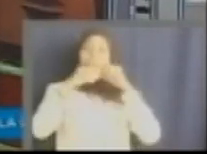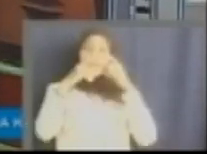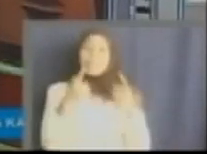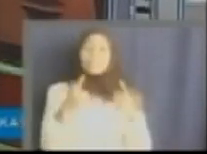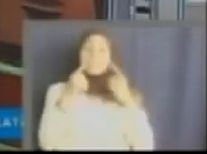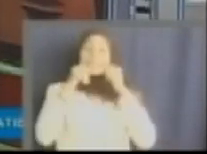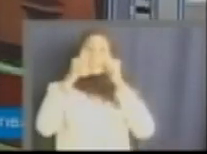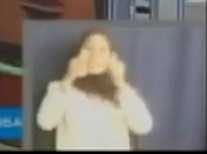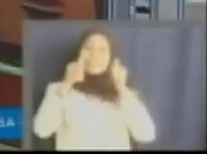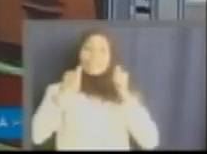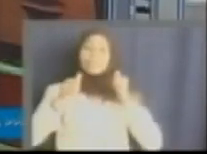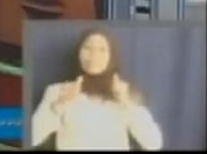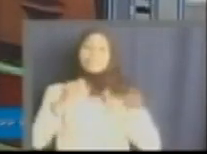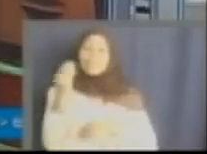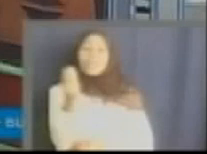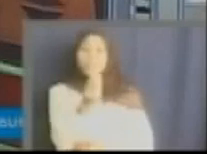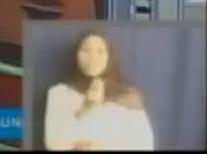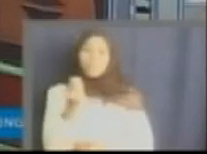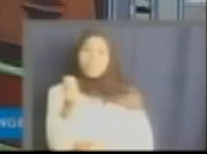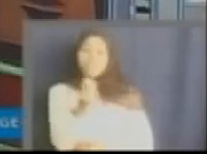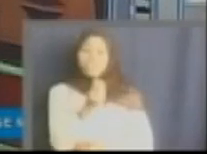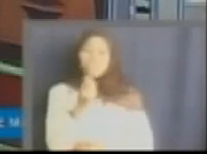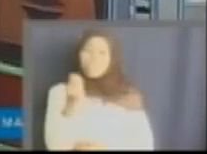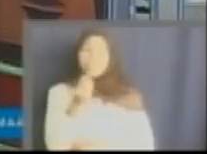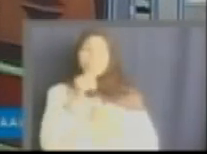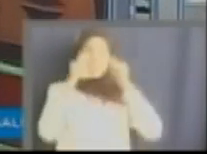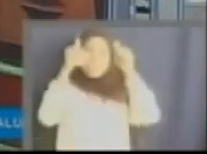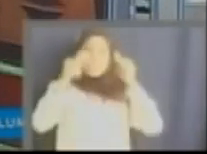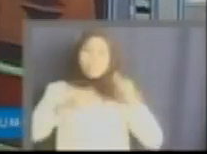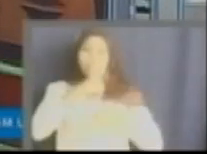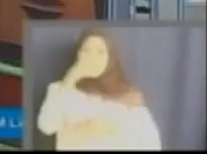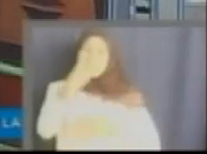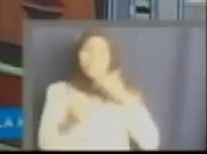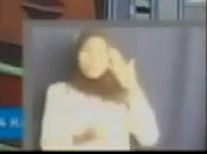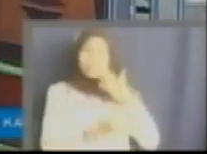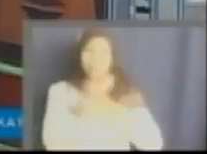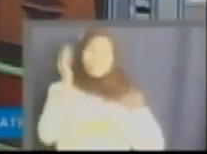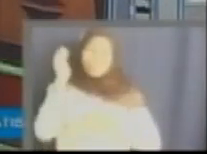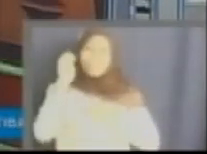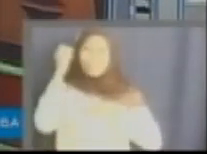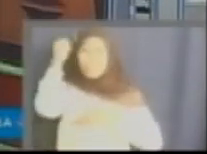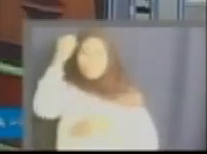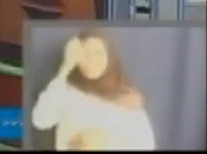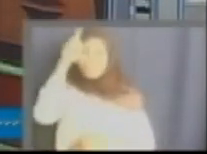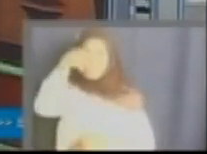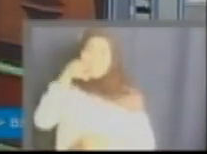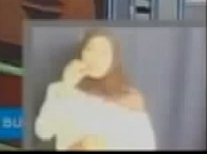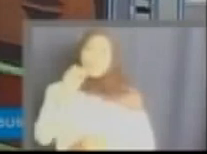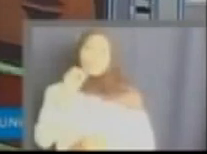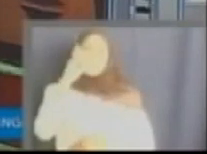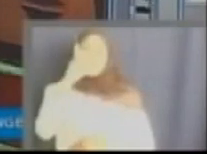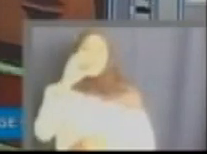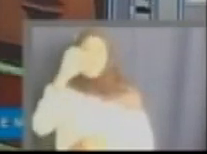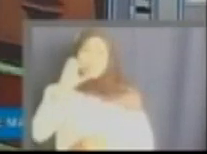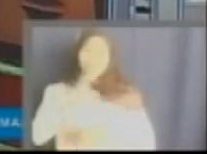matangazo machache. Tangazo la kwanza linatoka kwa mheshimiwa Paul Kimiti, mwenyekiti wa kamati